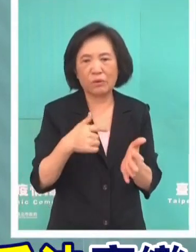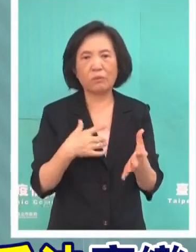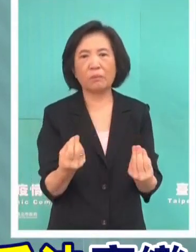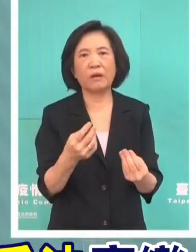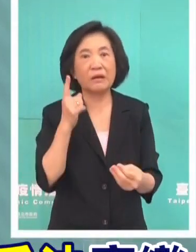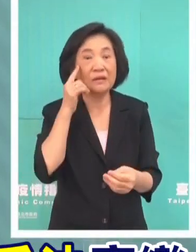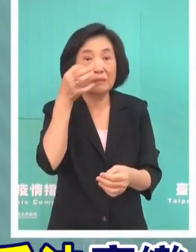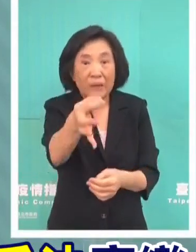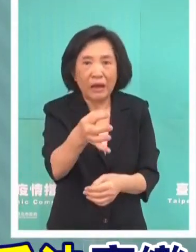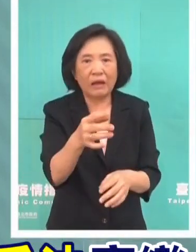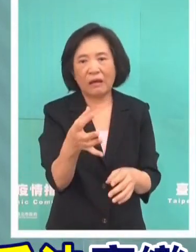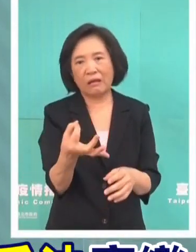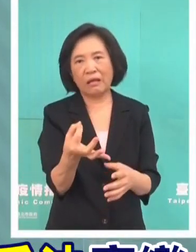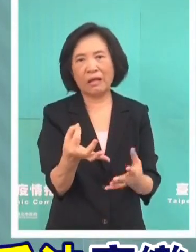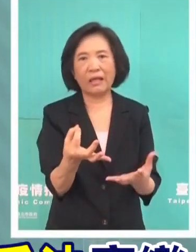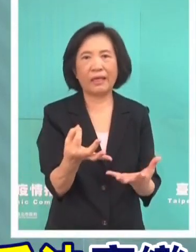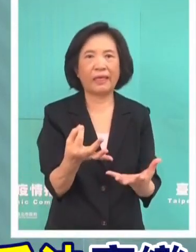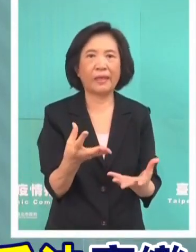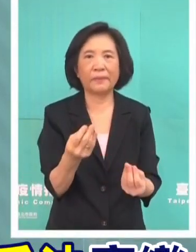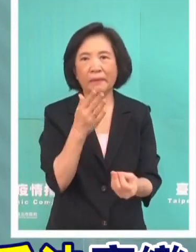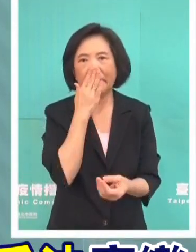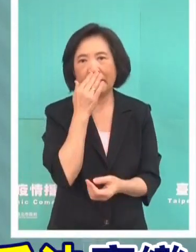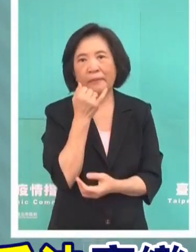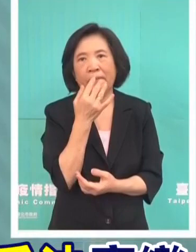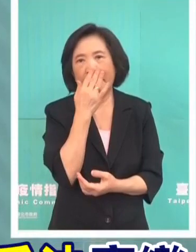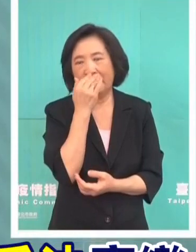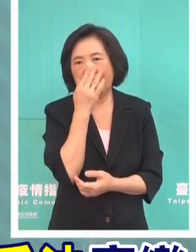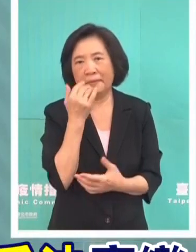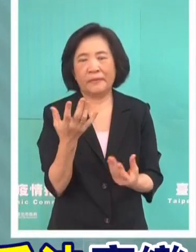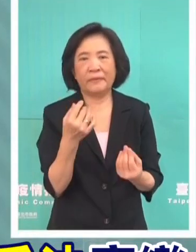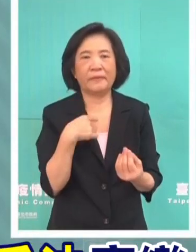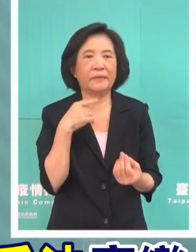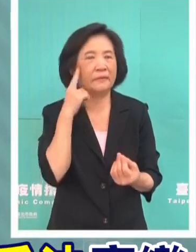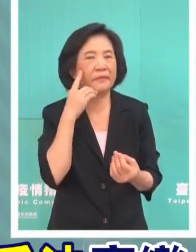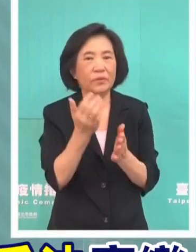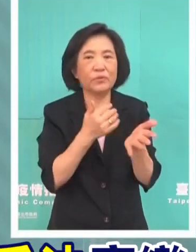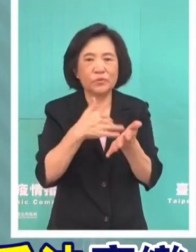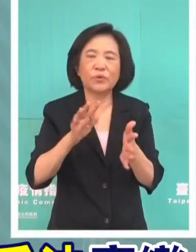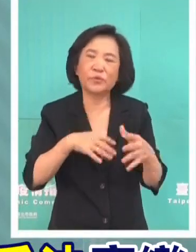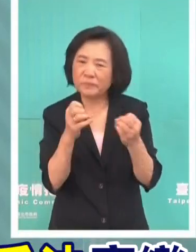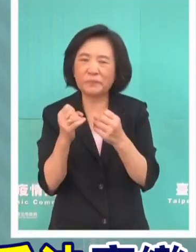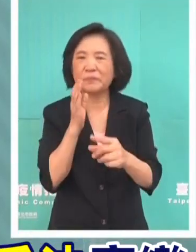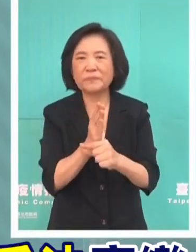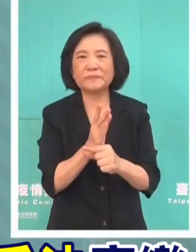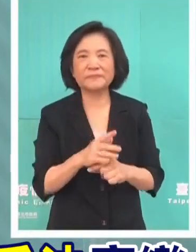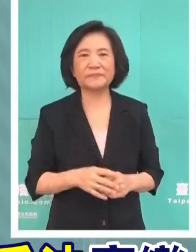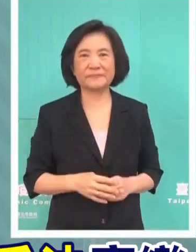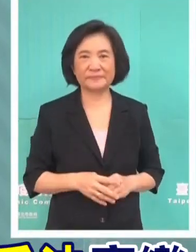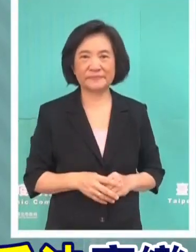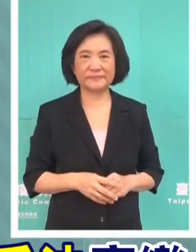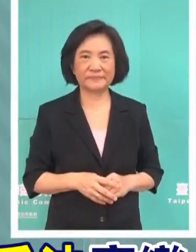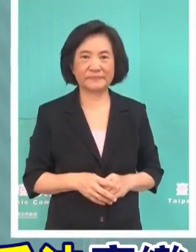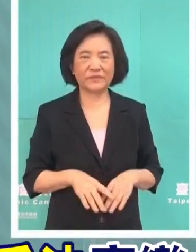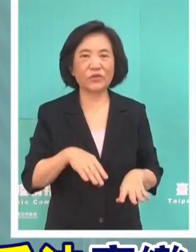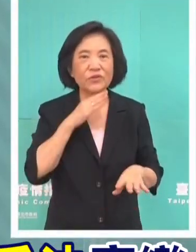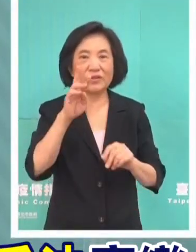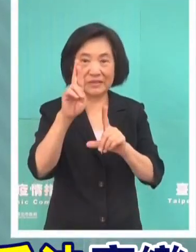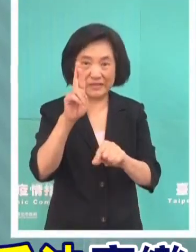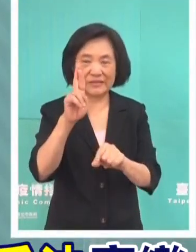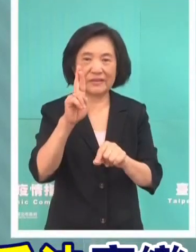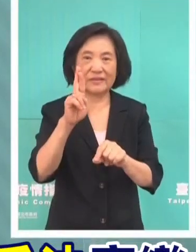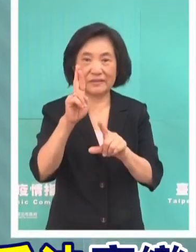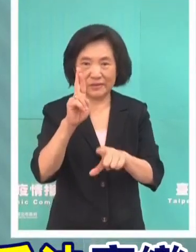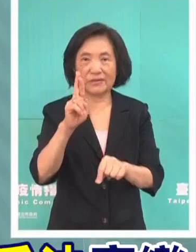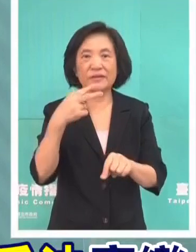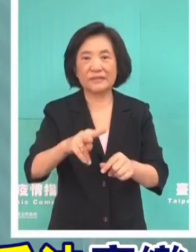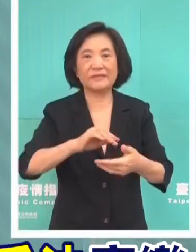去买也没有钱的、喔。那只是说明年我们要不要先预编预算，这还在考量了。不过这样的哦、喔，因为到12月才需要定